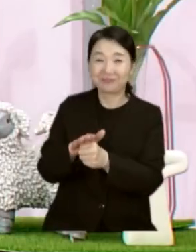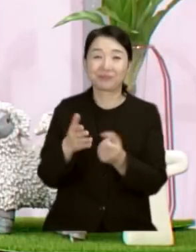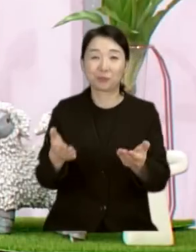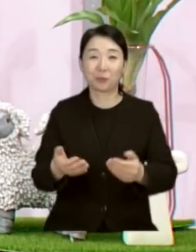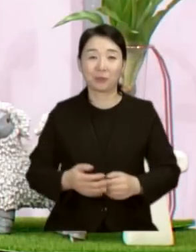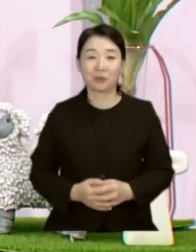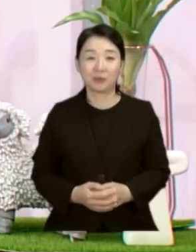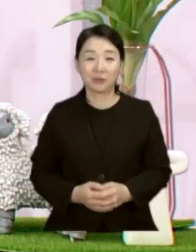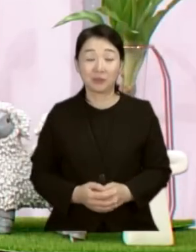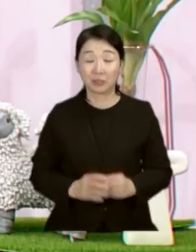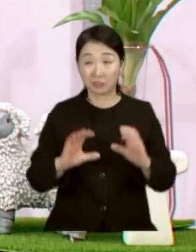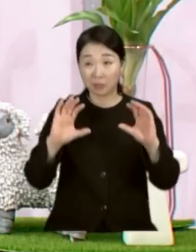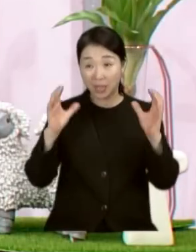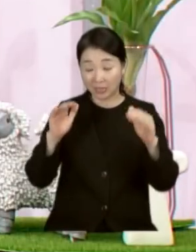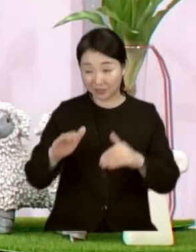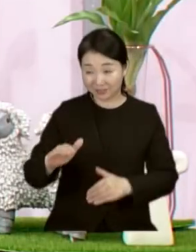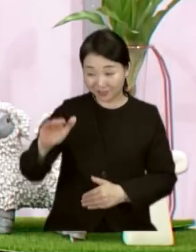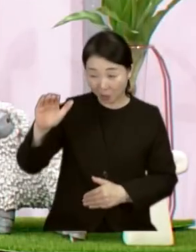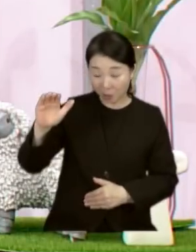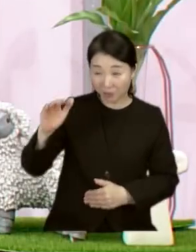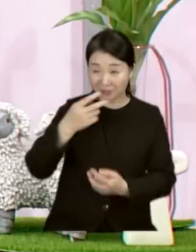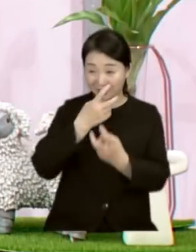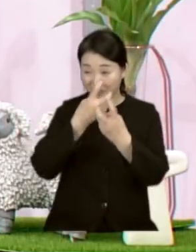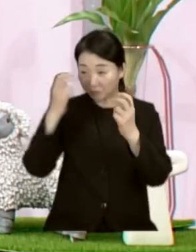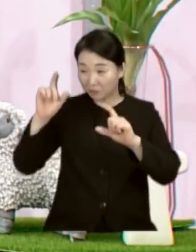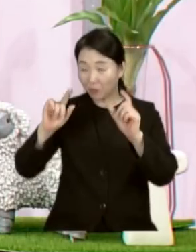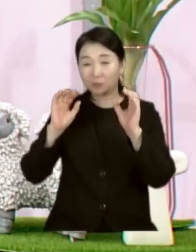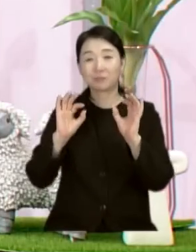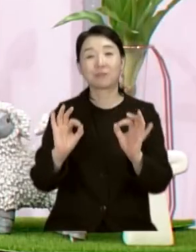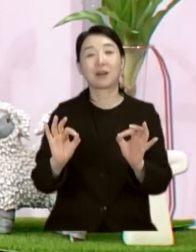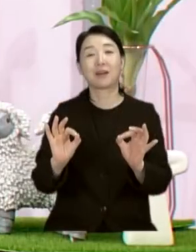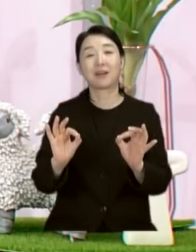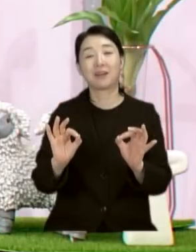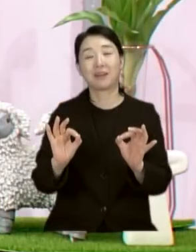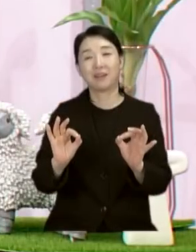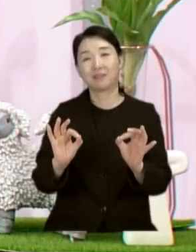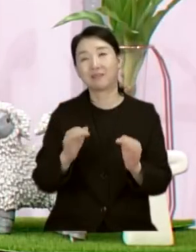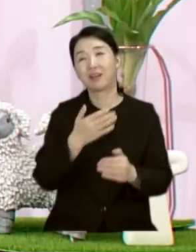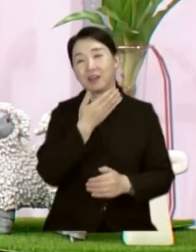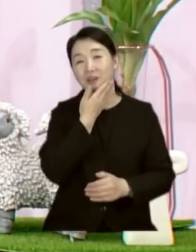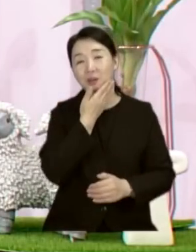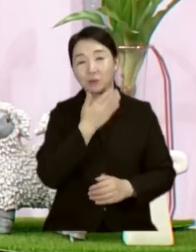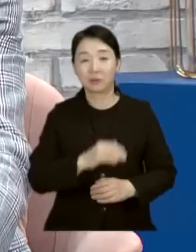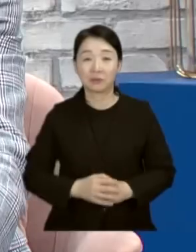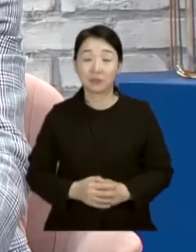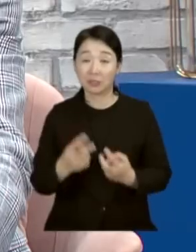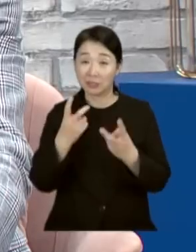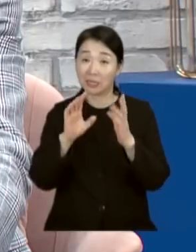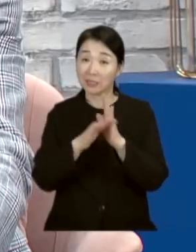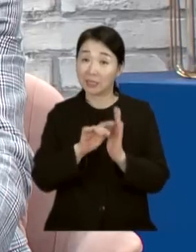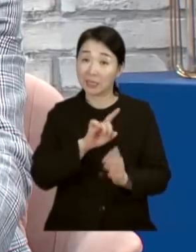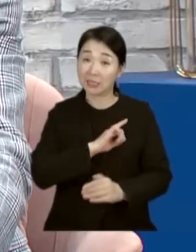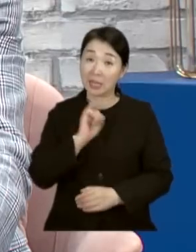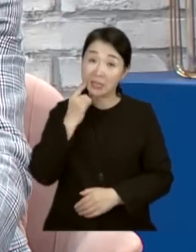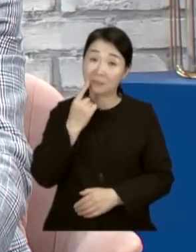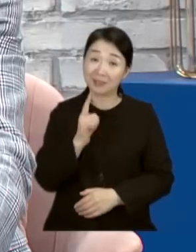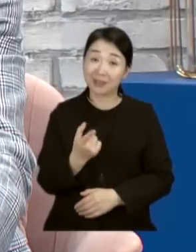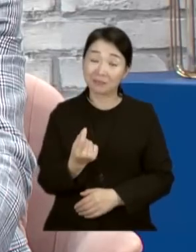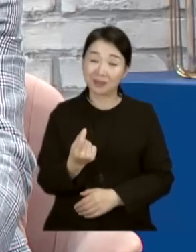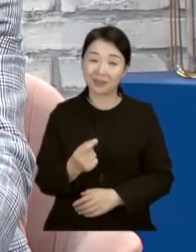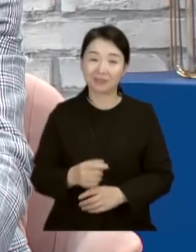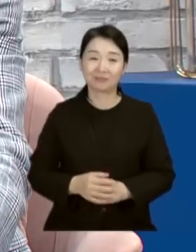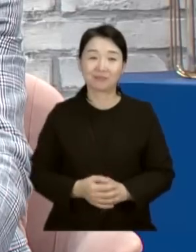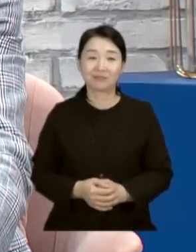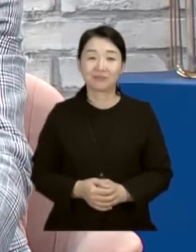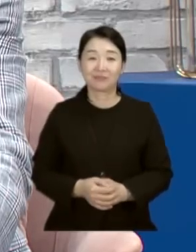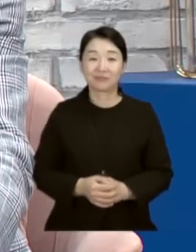그러니까 지금도 아이들이 컸는데도 자는 시간 자는 모습 또 보는 게 너무 아까운 거예요. 아니 잘 때가 제일 이쁘다 그러던데 엄마들은